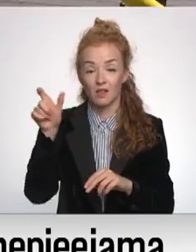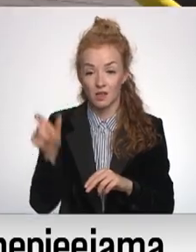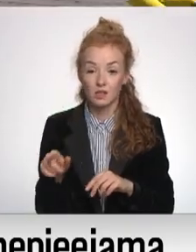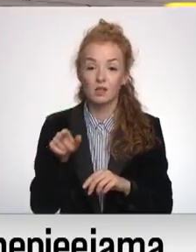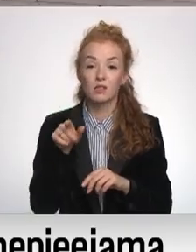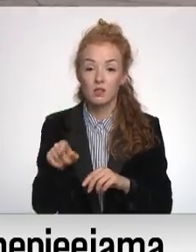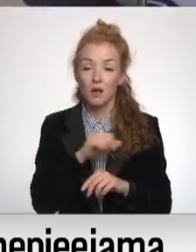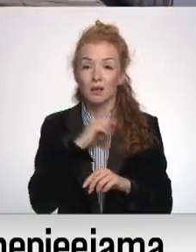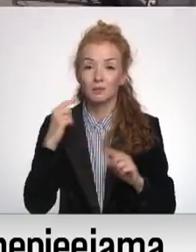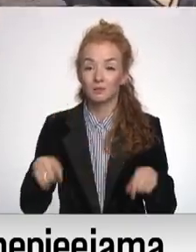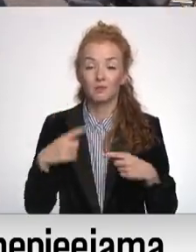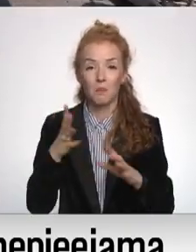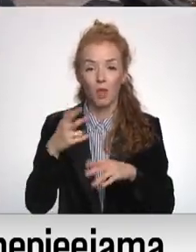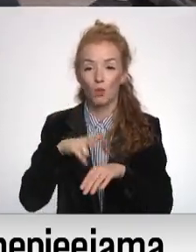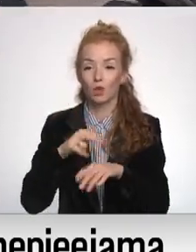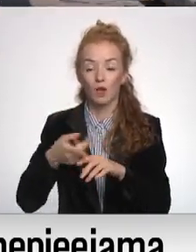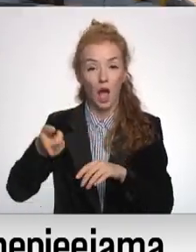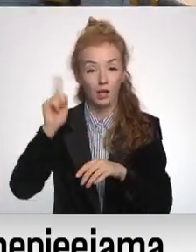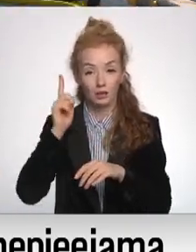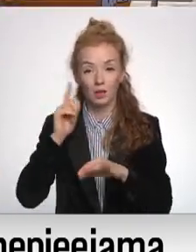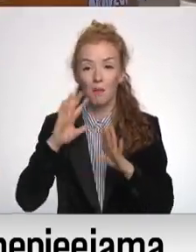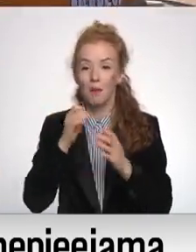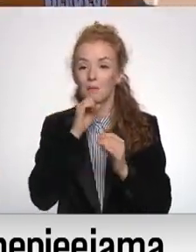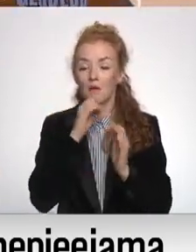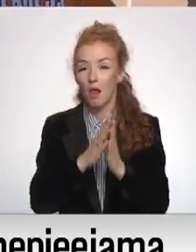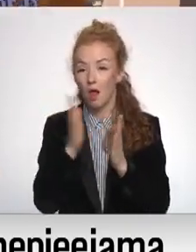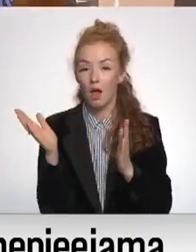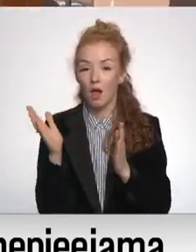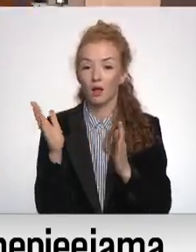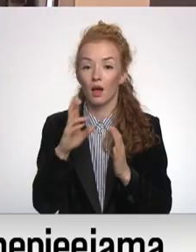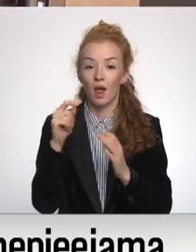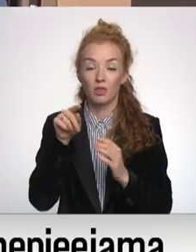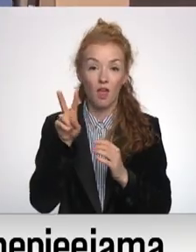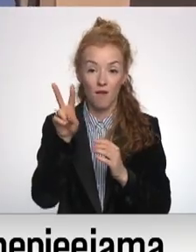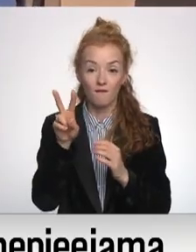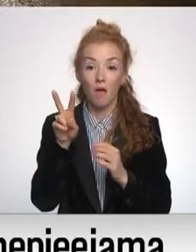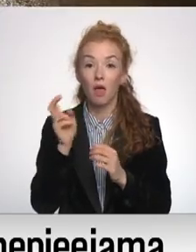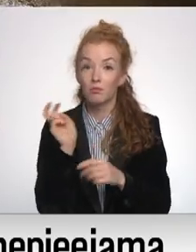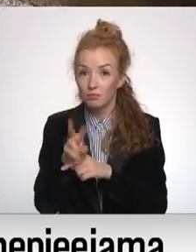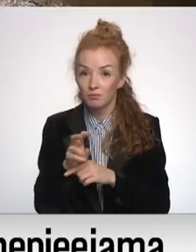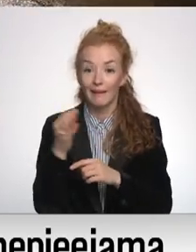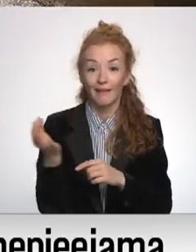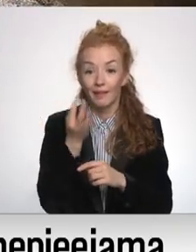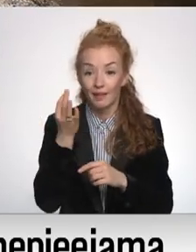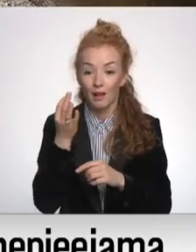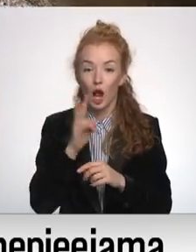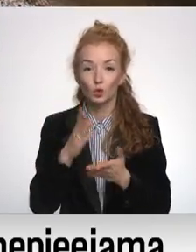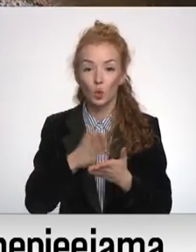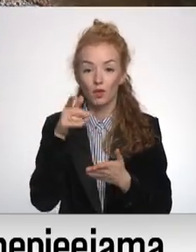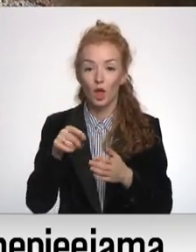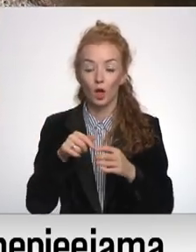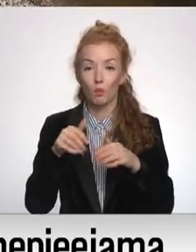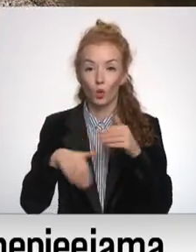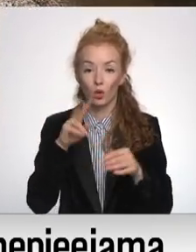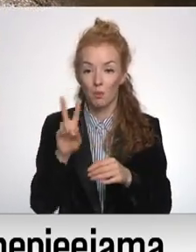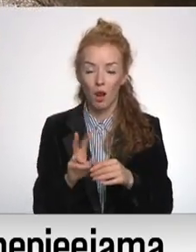aizliec izmantot pašvaldības policisti. Tomēr brīdi vēlāk pēc RTV izrādītās intereses par notiekošo pludmalē